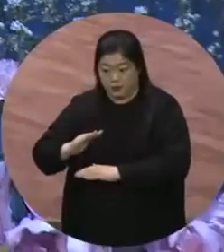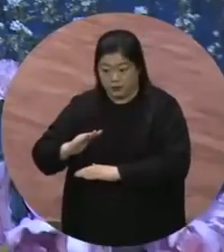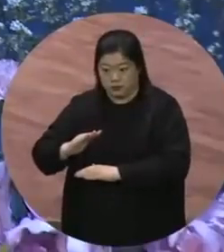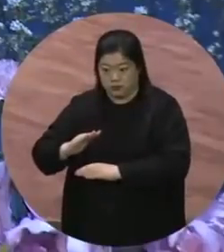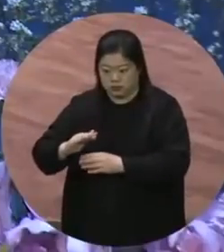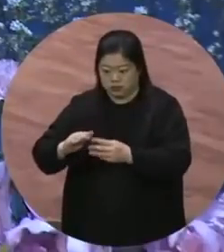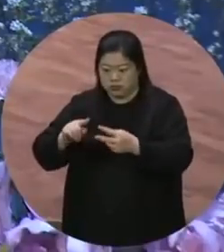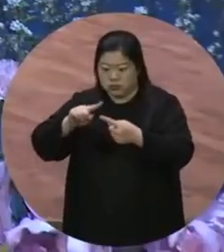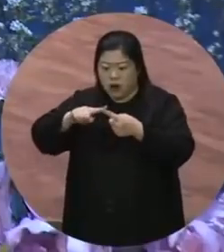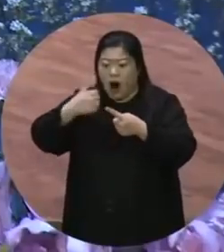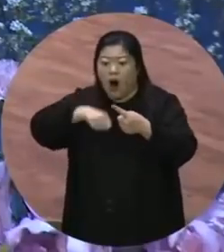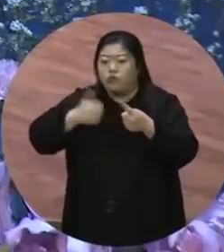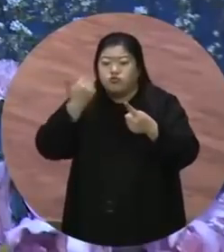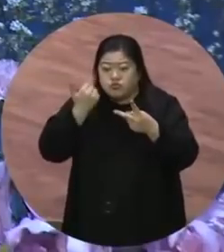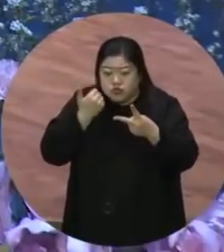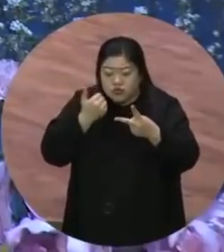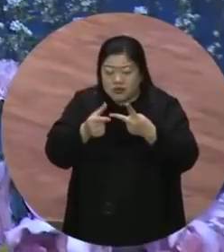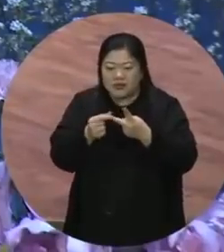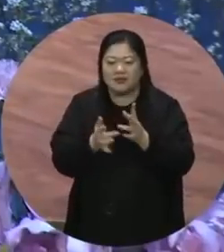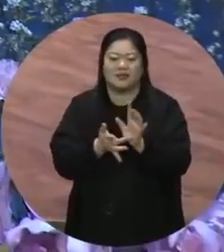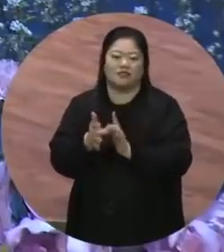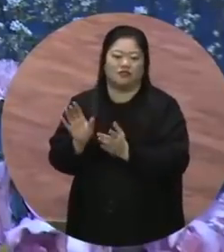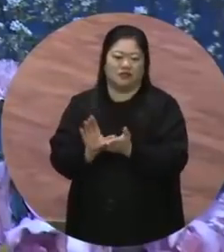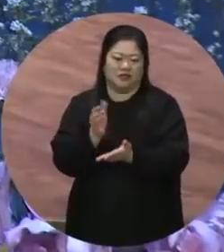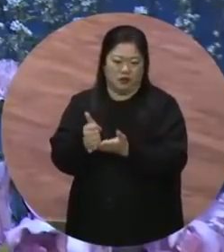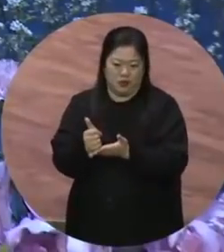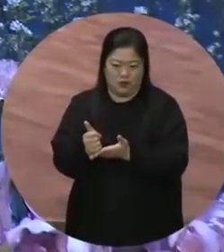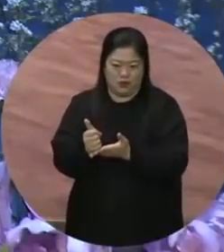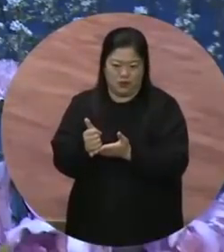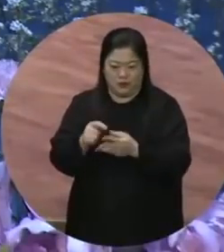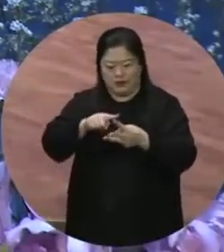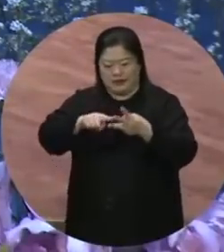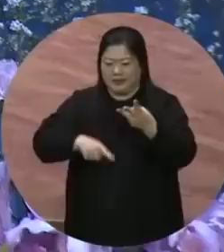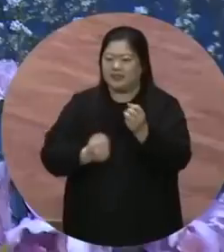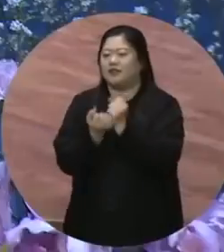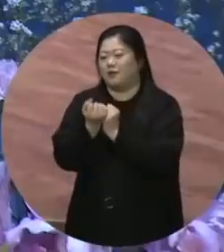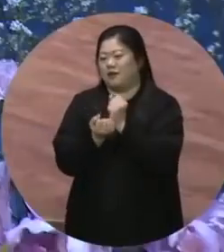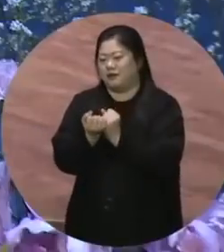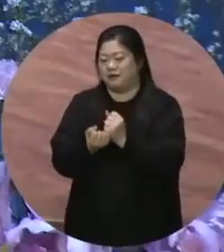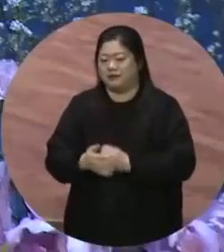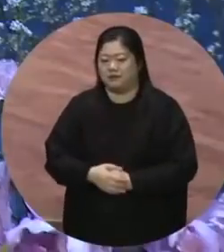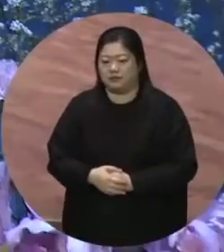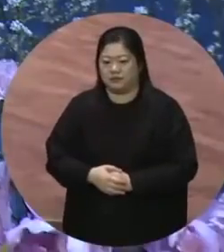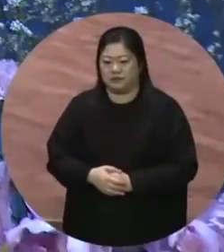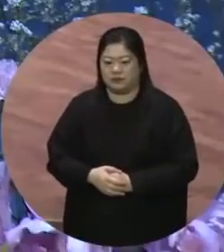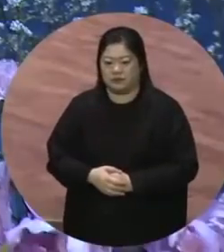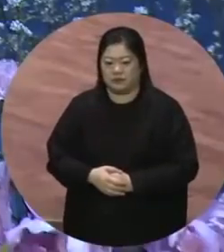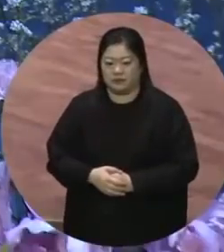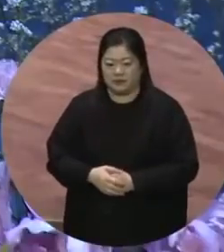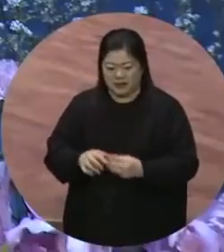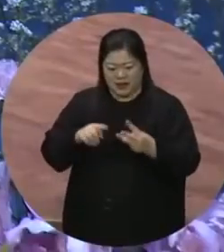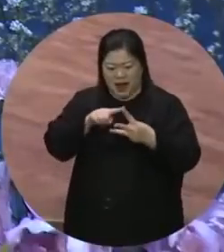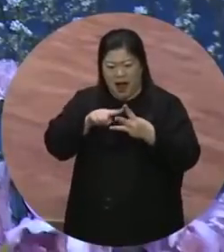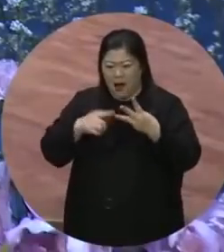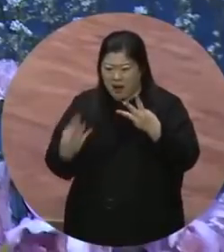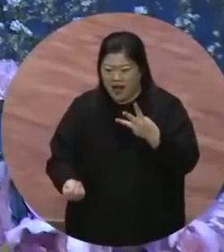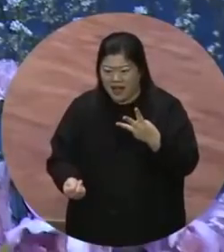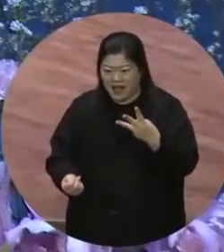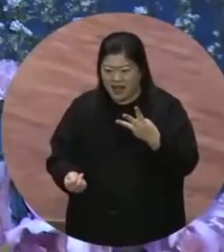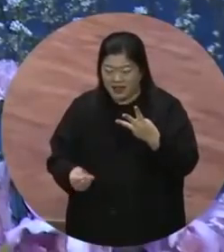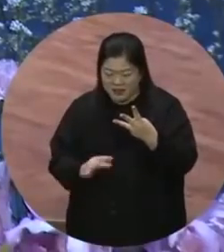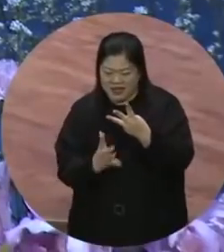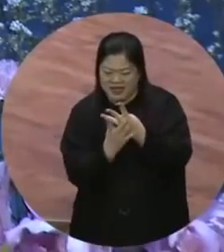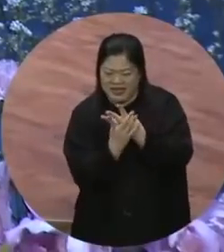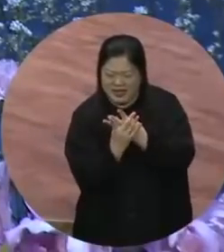이 아들은 곧 예수 그리스도다 라고 하는 말씀이에요. 더 짧게 말하면